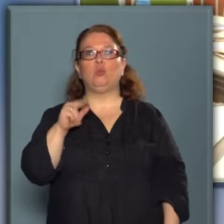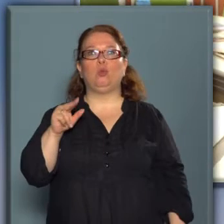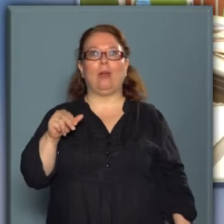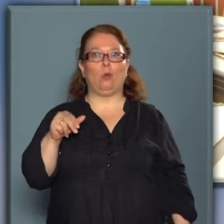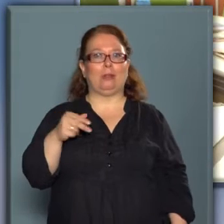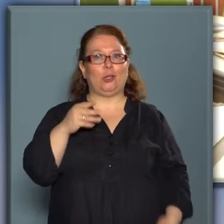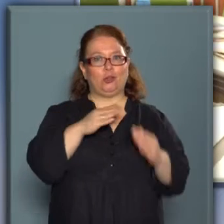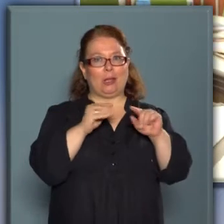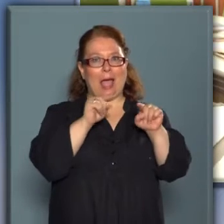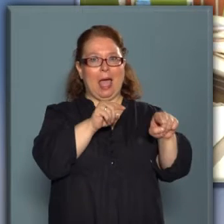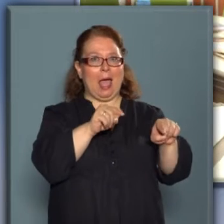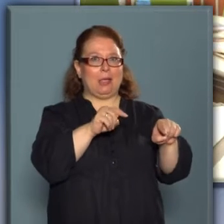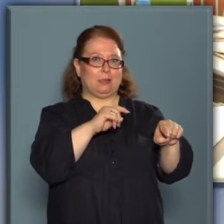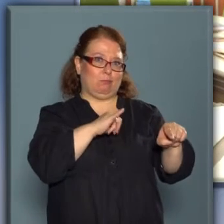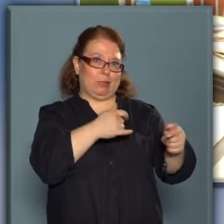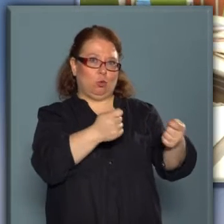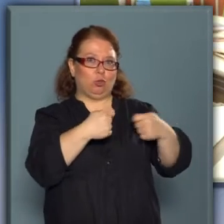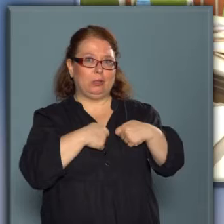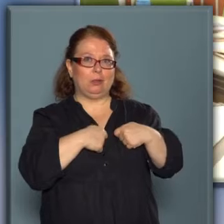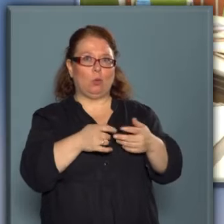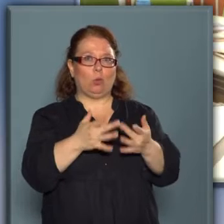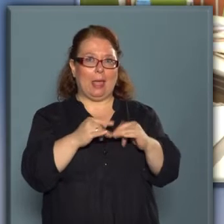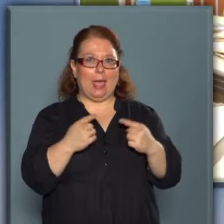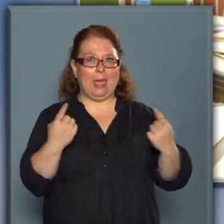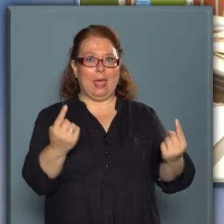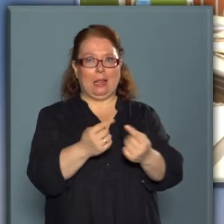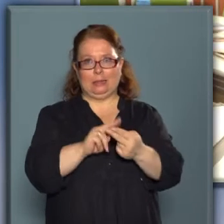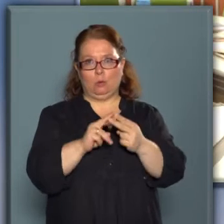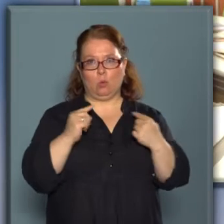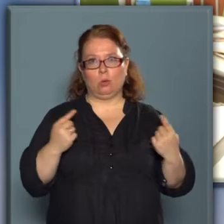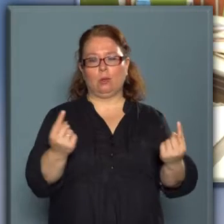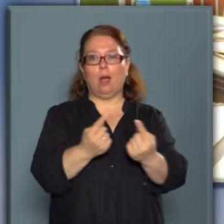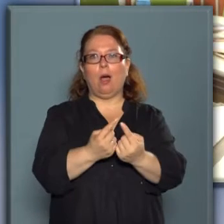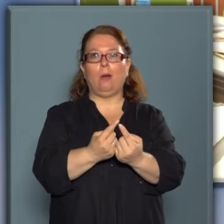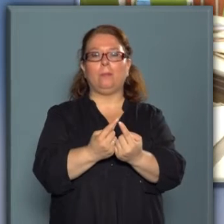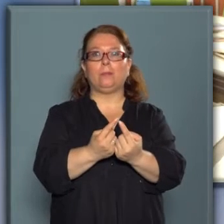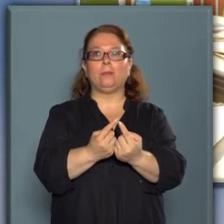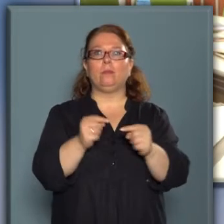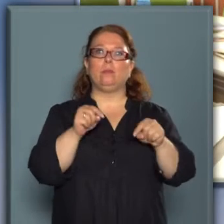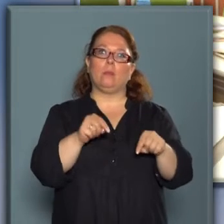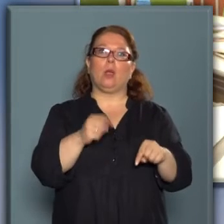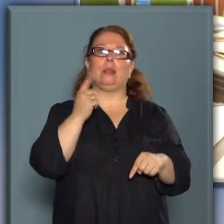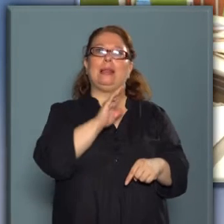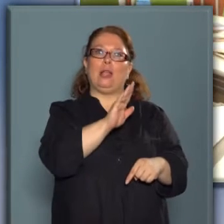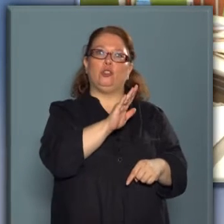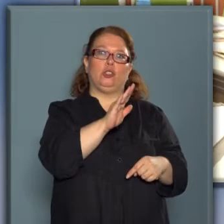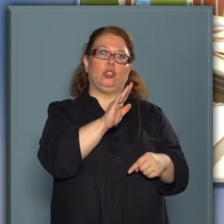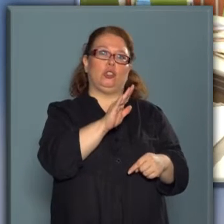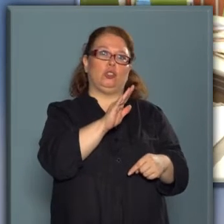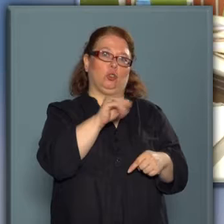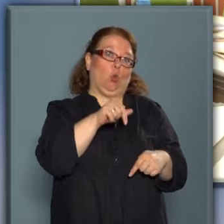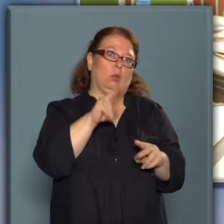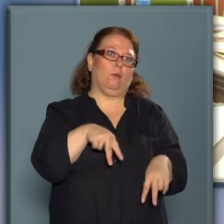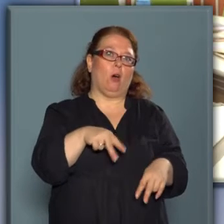Művelődési Ház biztosított nekünk egy irodát, úgyhogy tulajdonképpen a Táncsis, most az